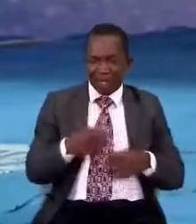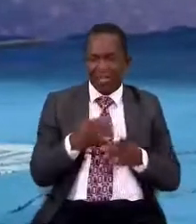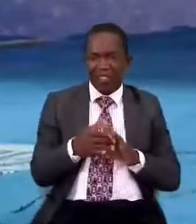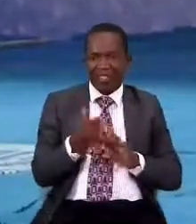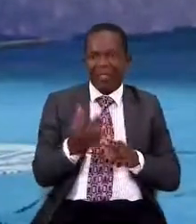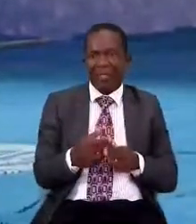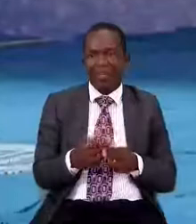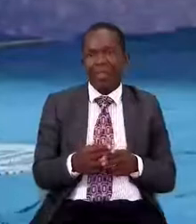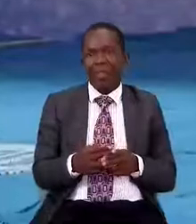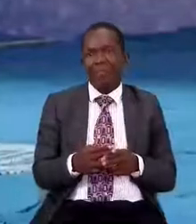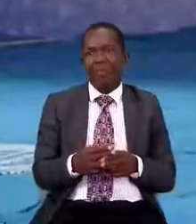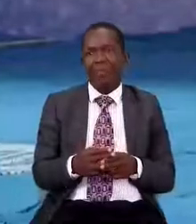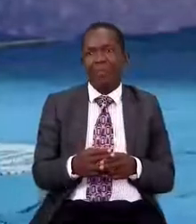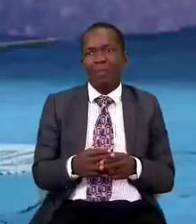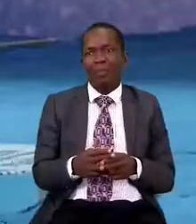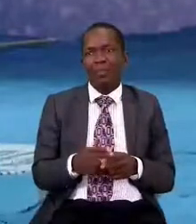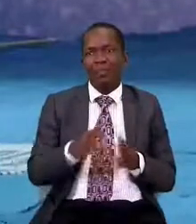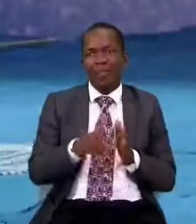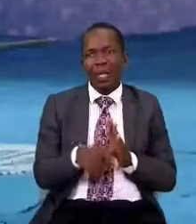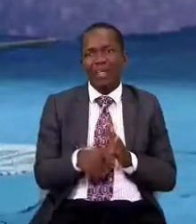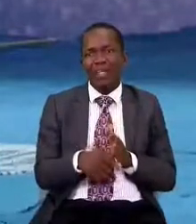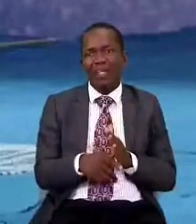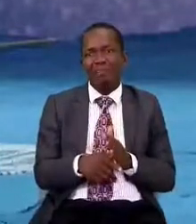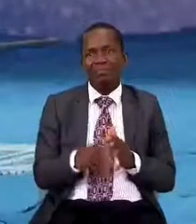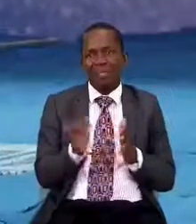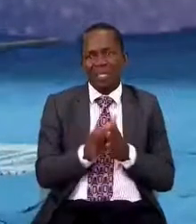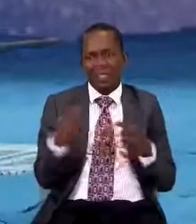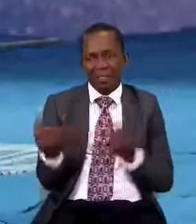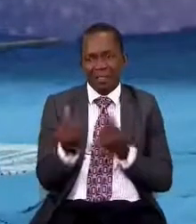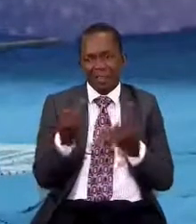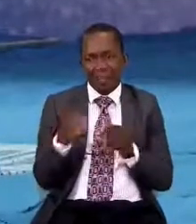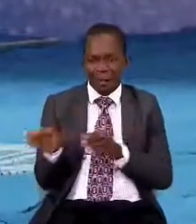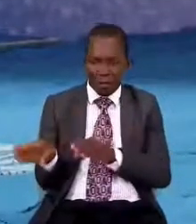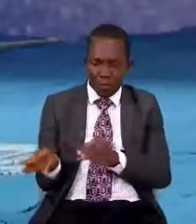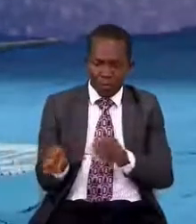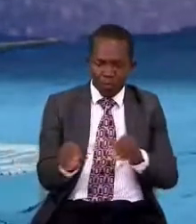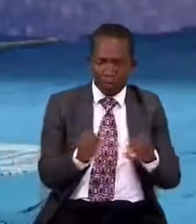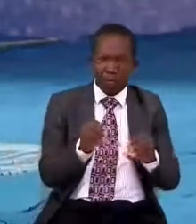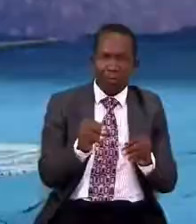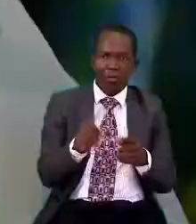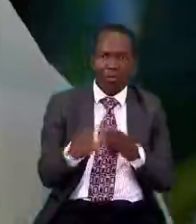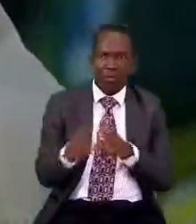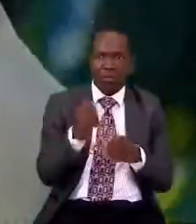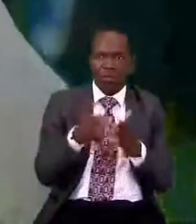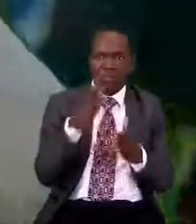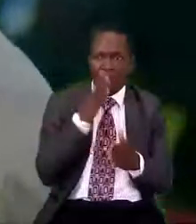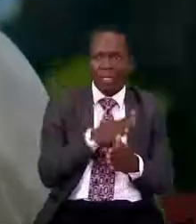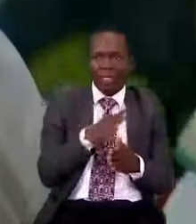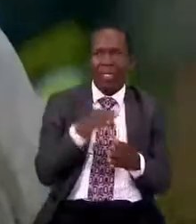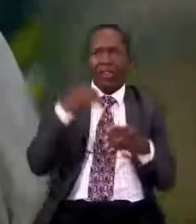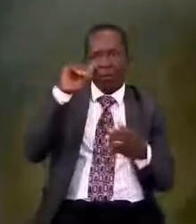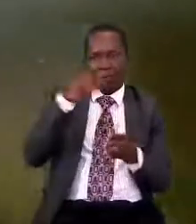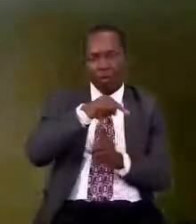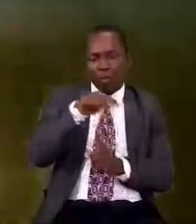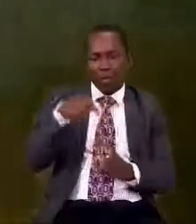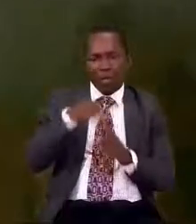sinon t'en empêcher parce que le lieu est glissant. Mais si le Fils entre dans votre vie et dit arrête,